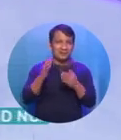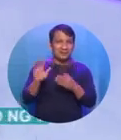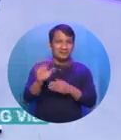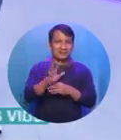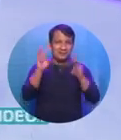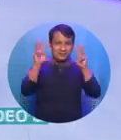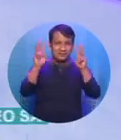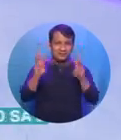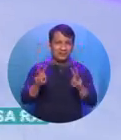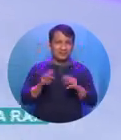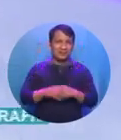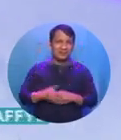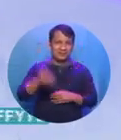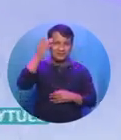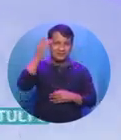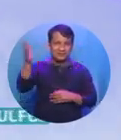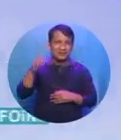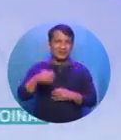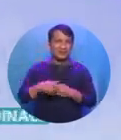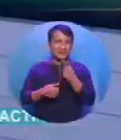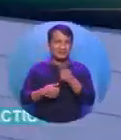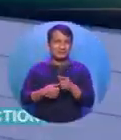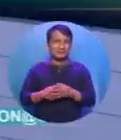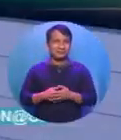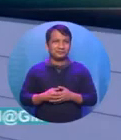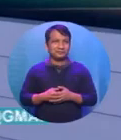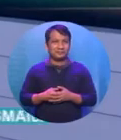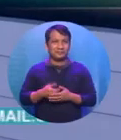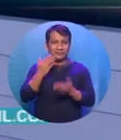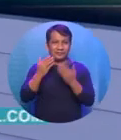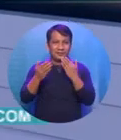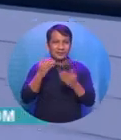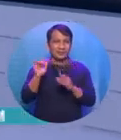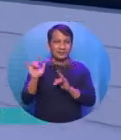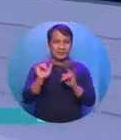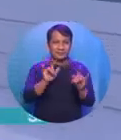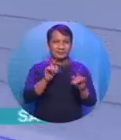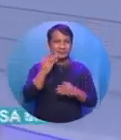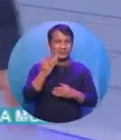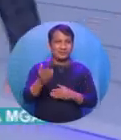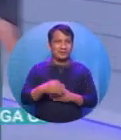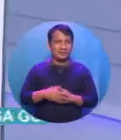Wow naman! Ang galing! Ang galing! Thank you!